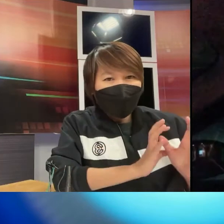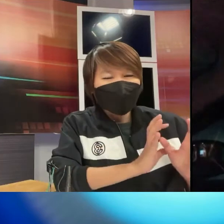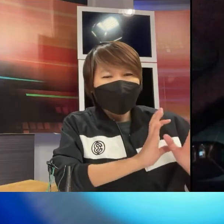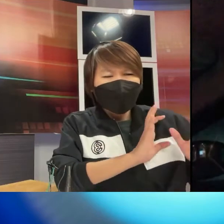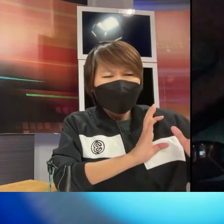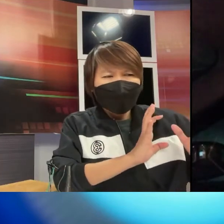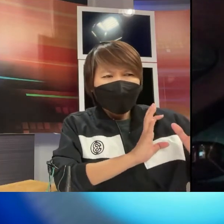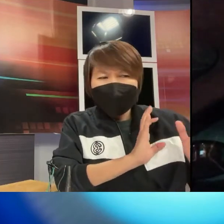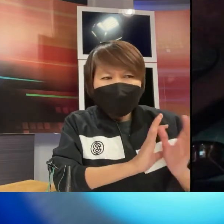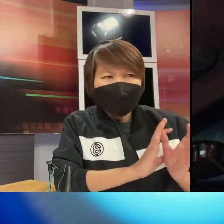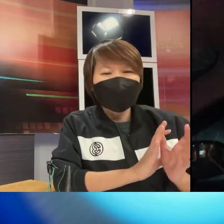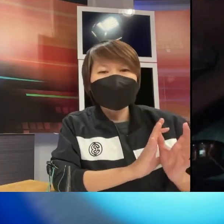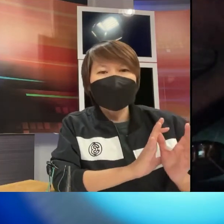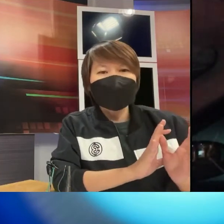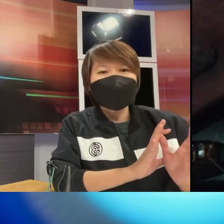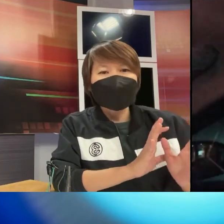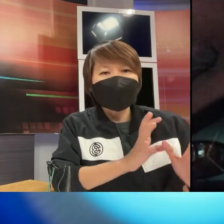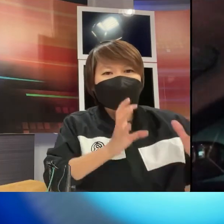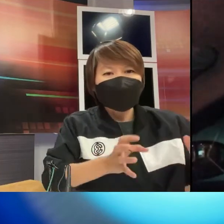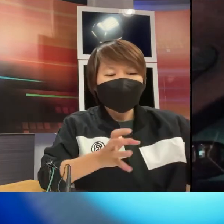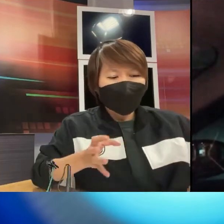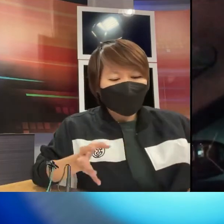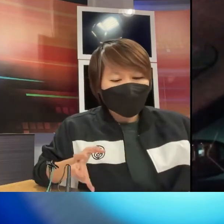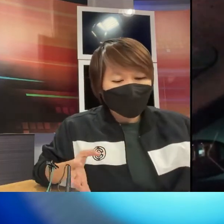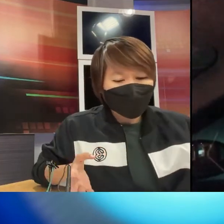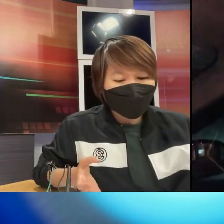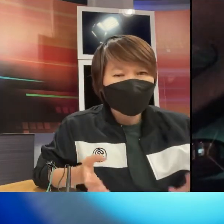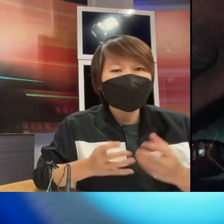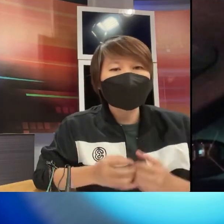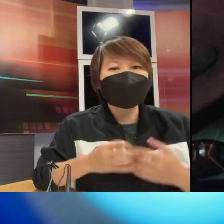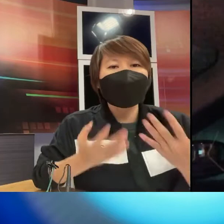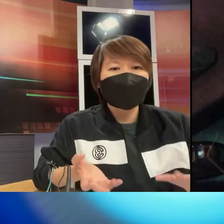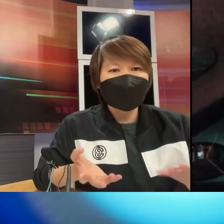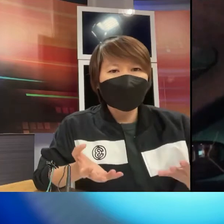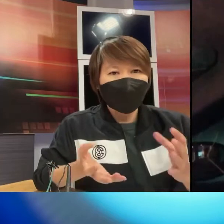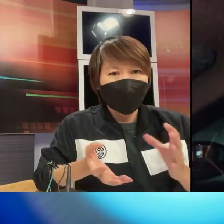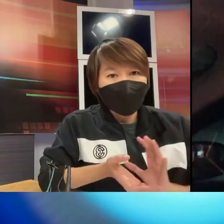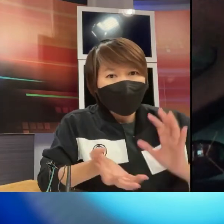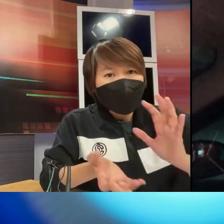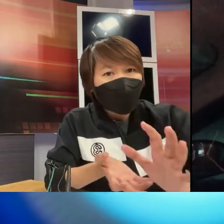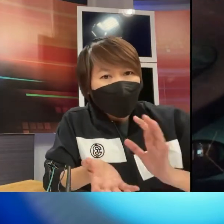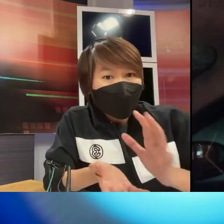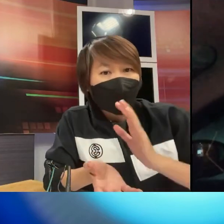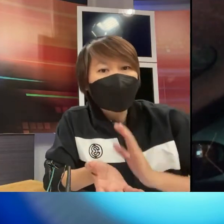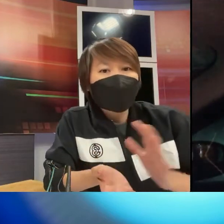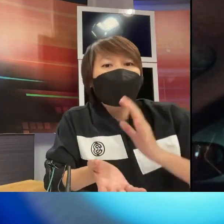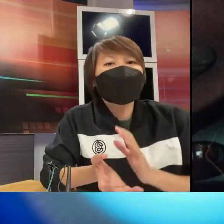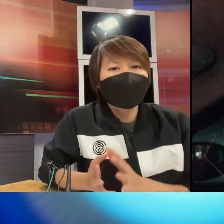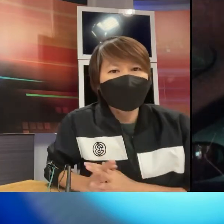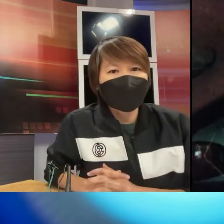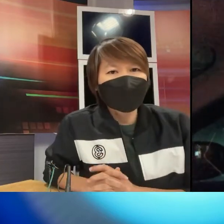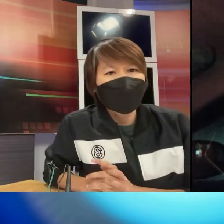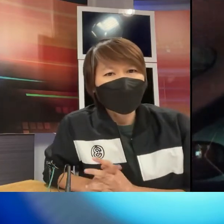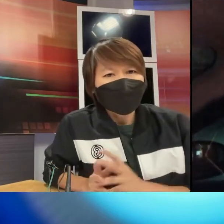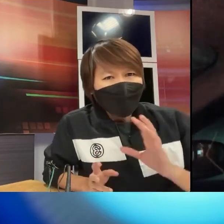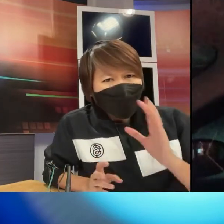ะนั้นภารกิจของเราตอนนี้คือว่าเราจะต้องเอาสิ่งที่เราต้องการให้ออกมาเป็นกฎหมายเนี่ยไปอยู่ไปผสมอยู่ในร่างของรัฐ